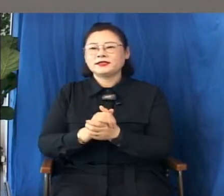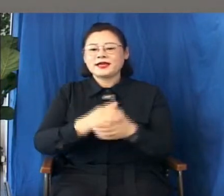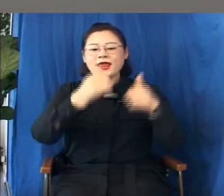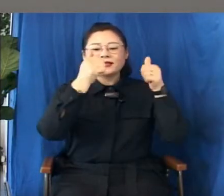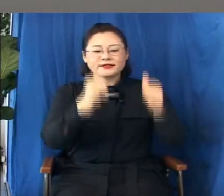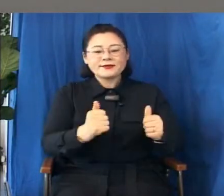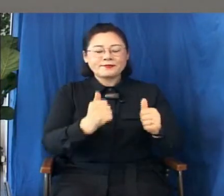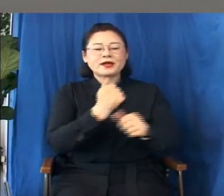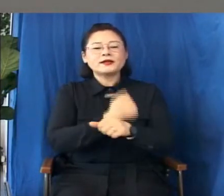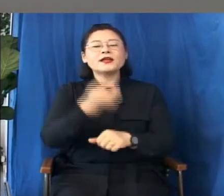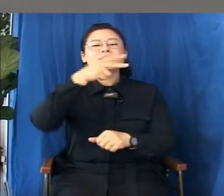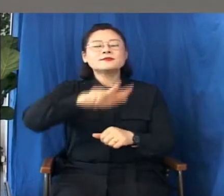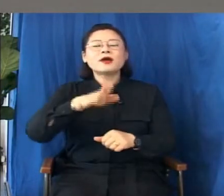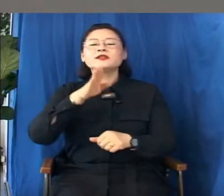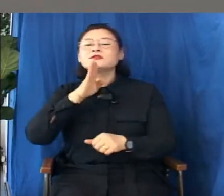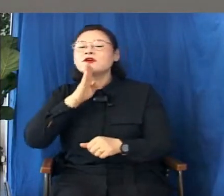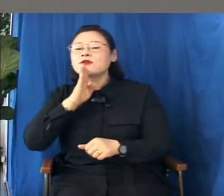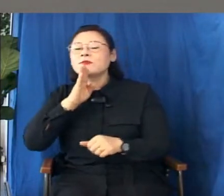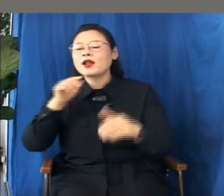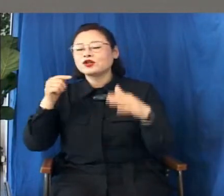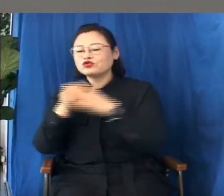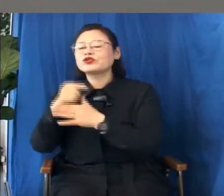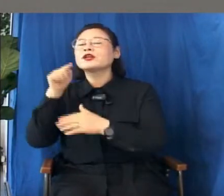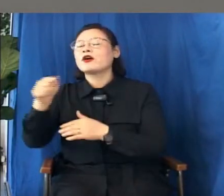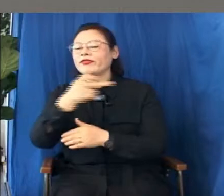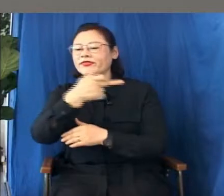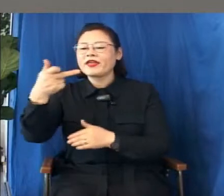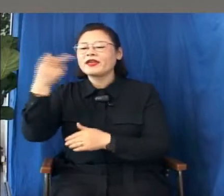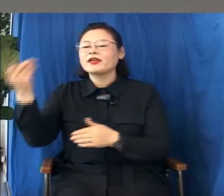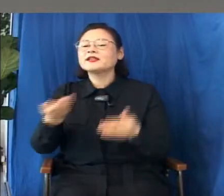것은 대제사장입니다. 그리고 그래야 됩니다.